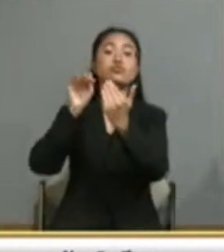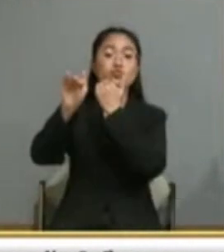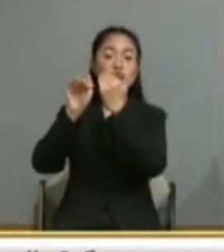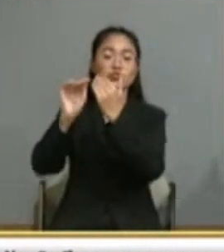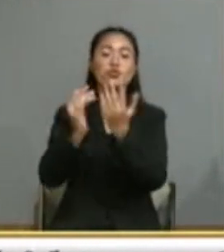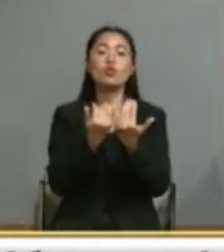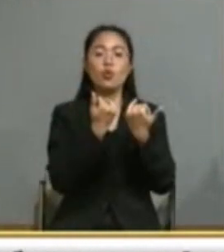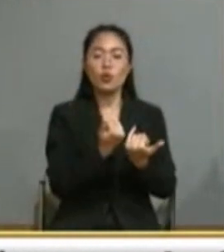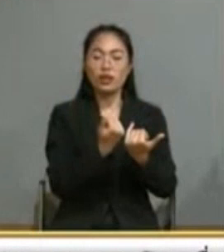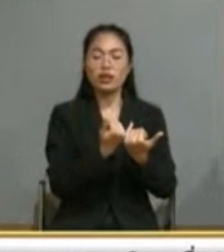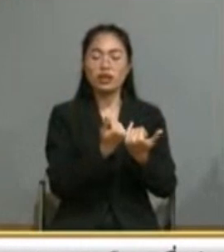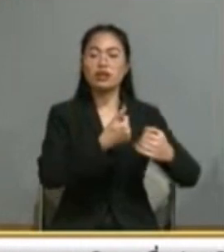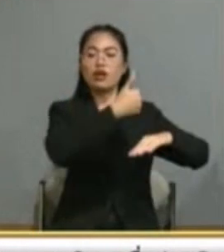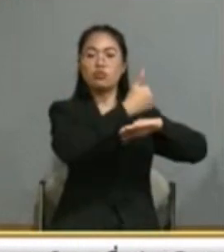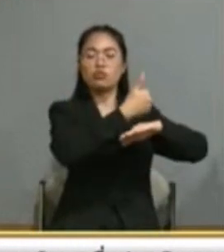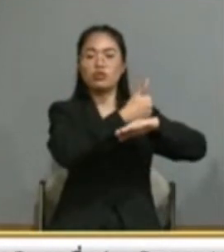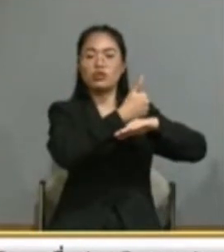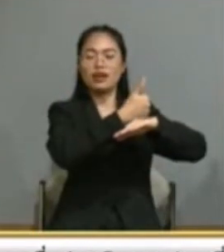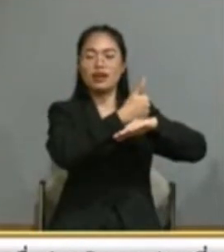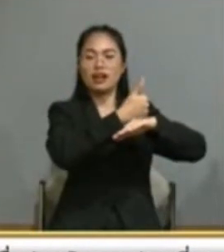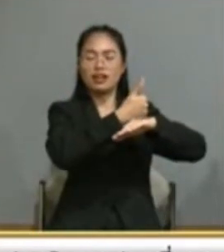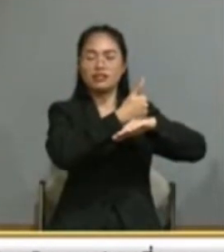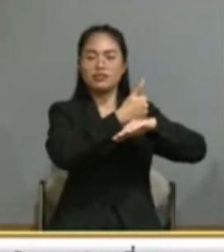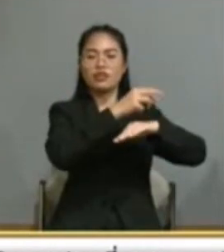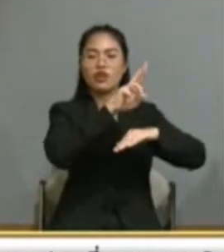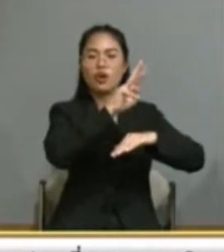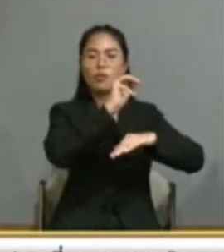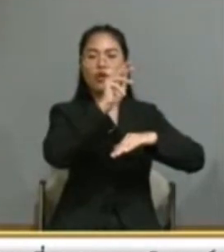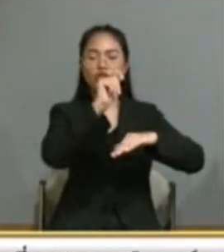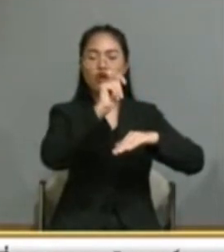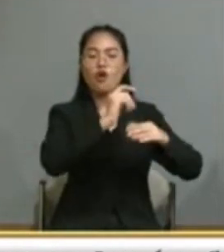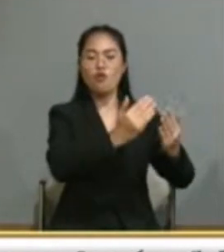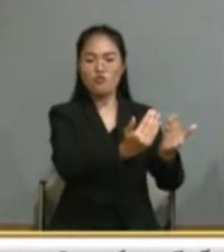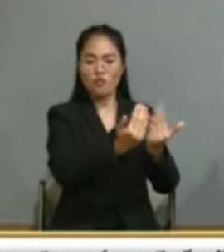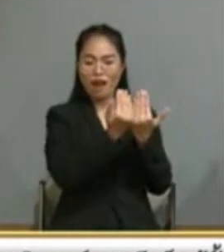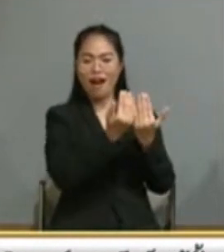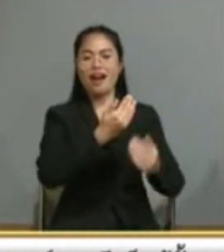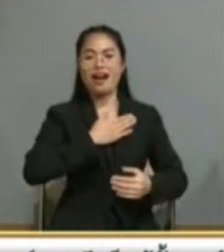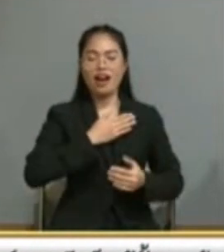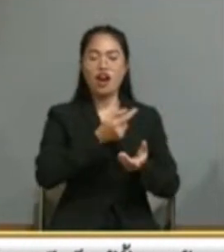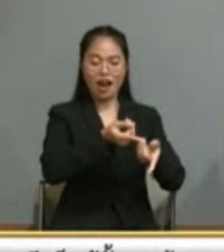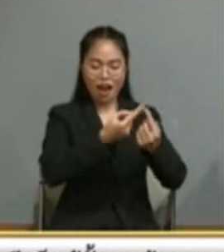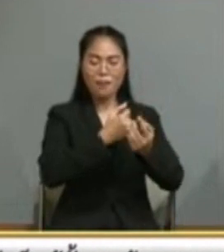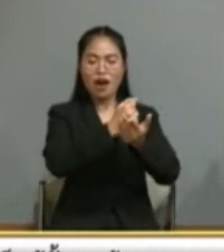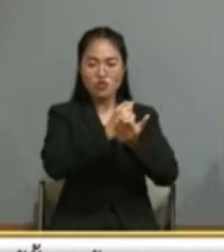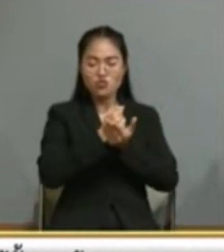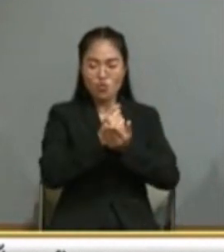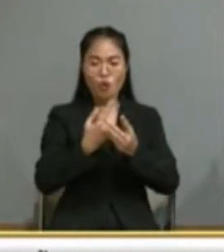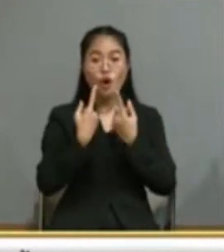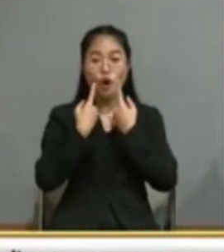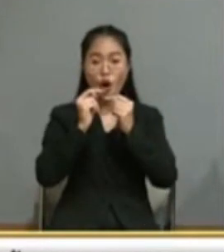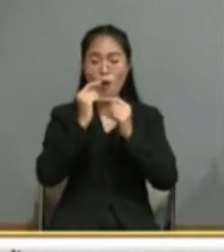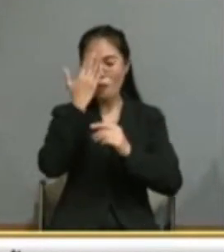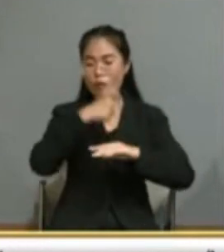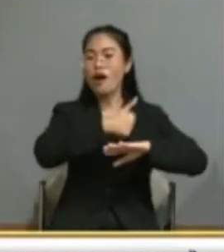ดฉันไดรับมอบหมายจากท่านสุดิยะจงรวงเรือนกิจ ในการมาตอบกระถูแทน ท่านเนองจาก